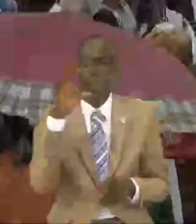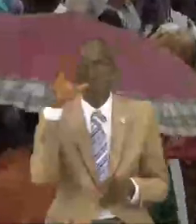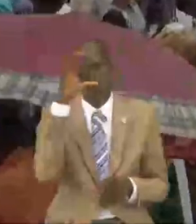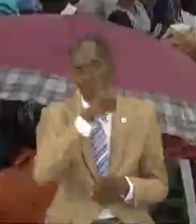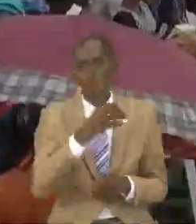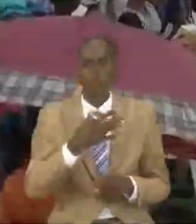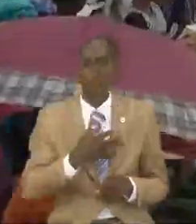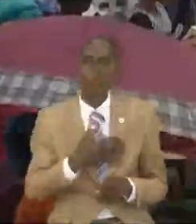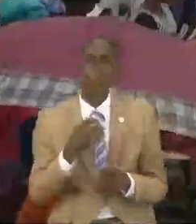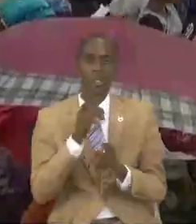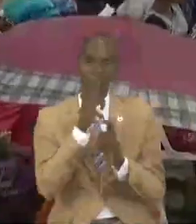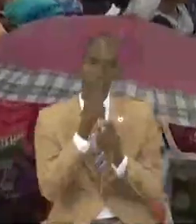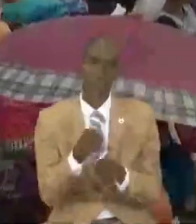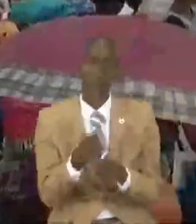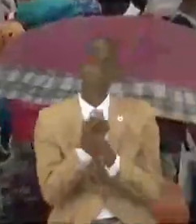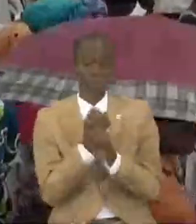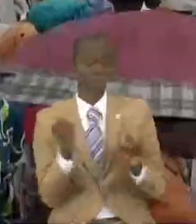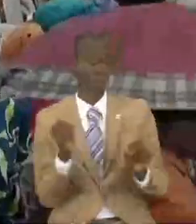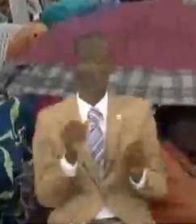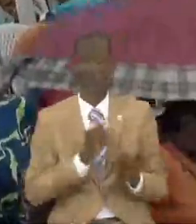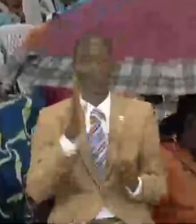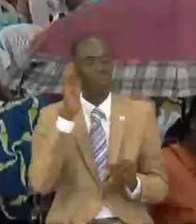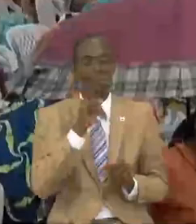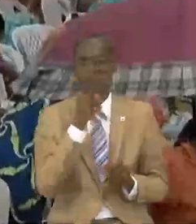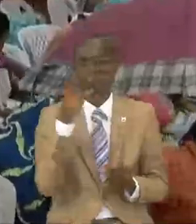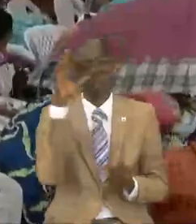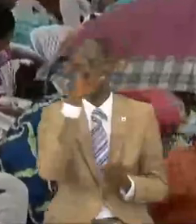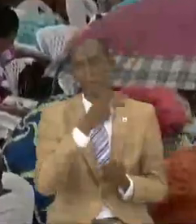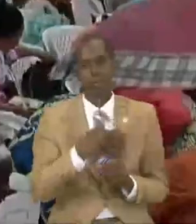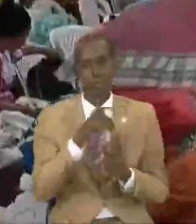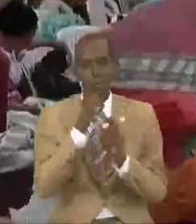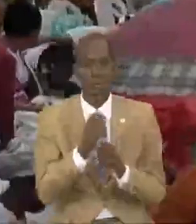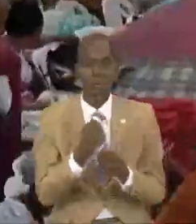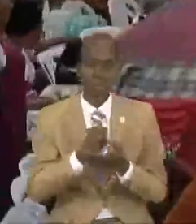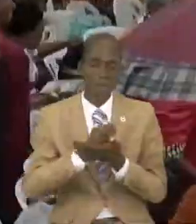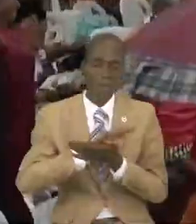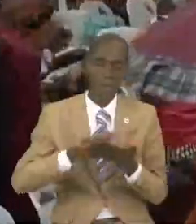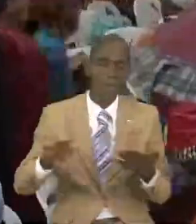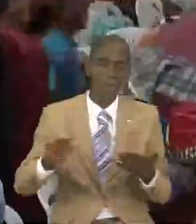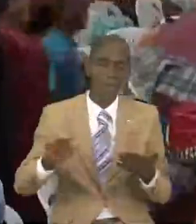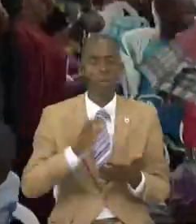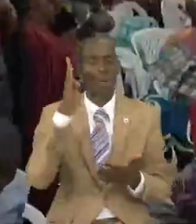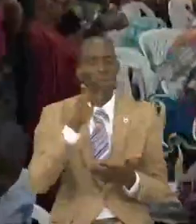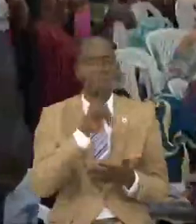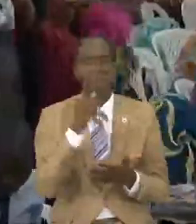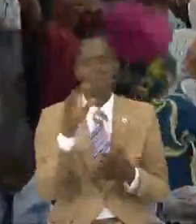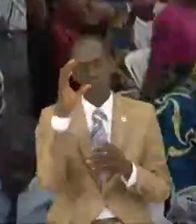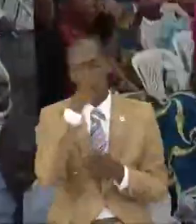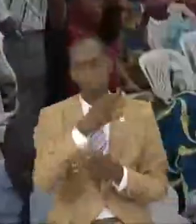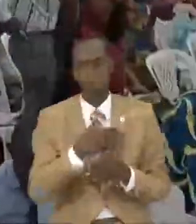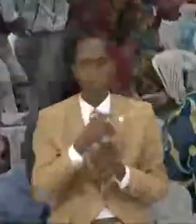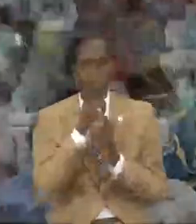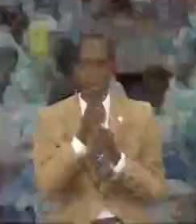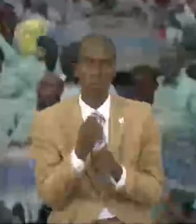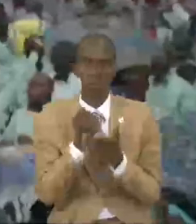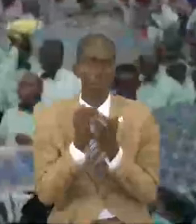mes récompenses. Sauver, je ne vais pas rater mes récompenses. Sanctifier, je ne vais pas louper mes récompenses. Crucifié